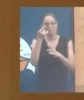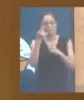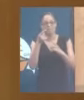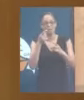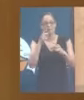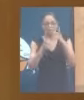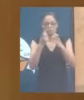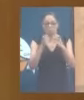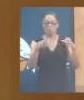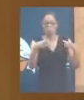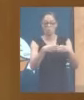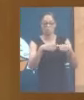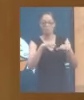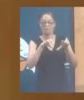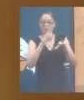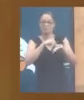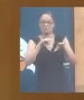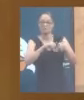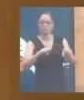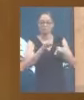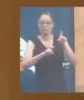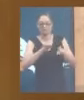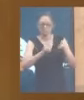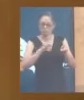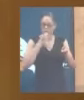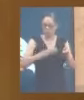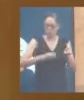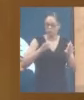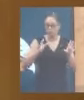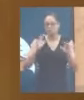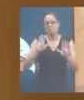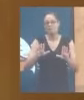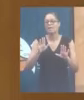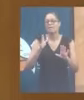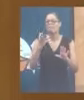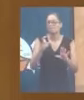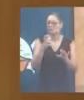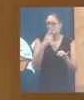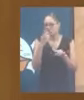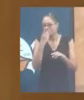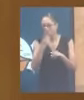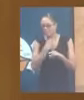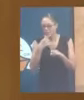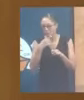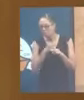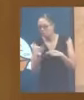à l'exécutif, mais il ne faut pas que cette possibilité soit un moyen détourné, en fait, de